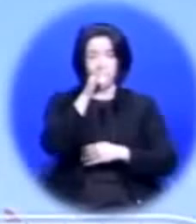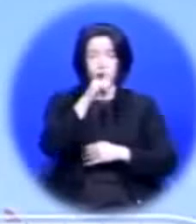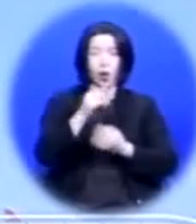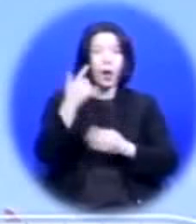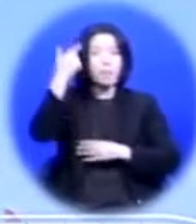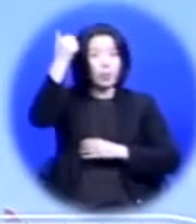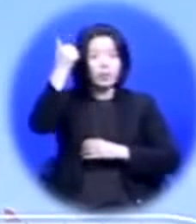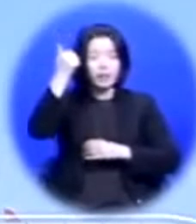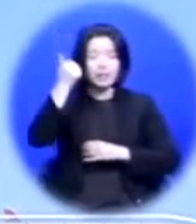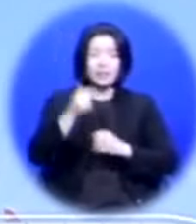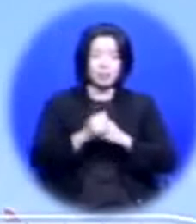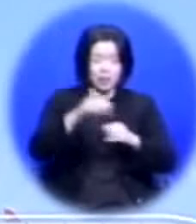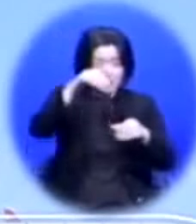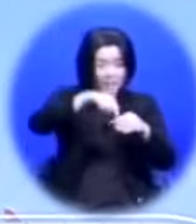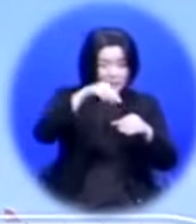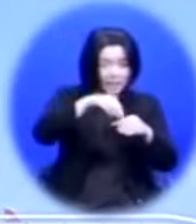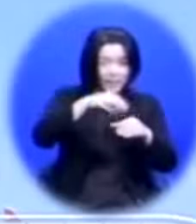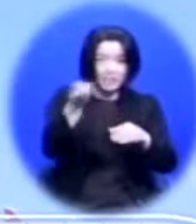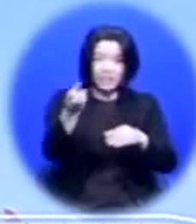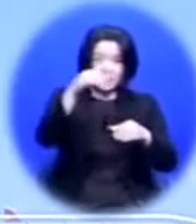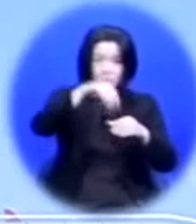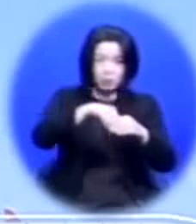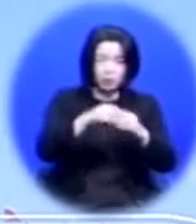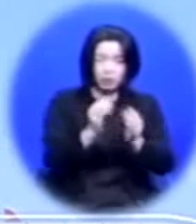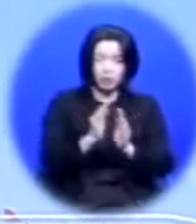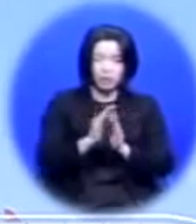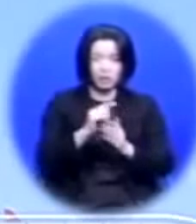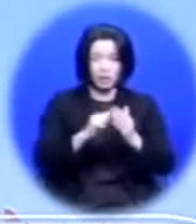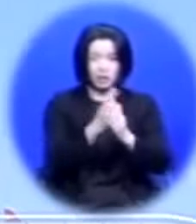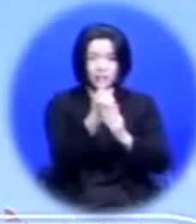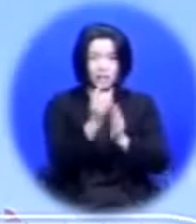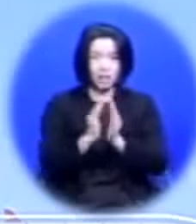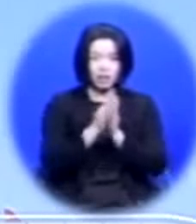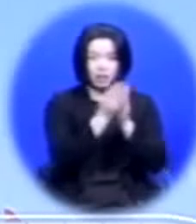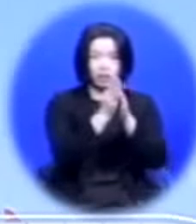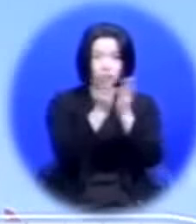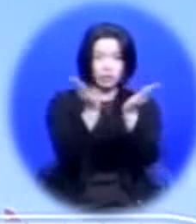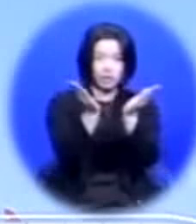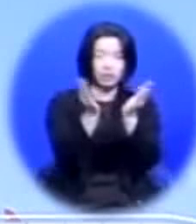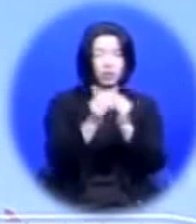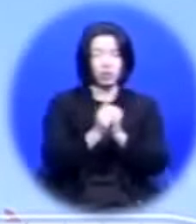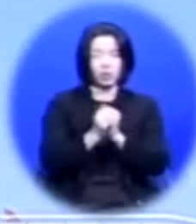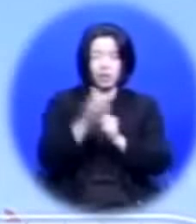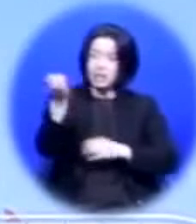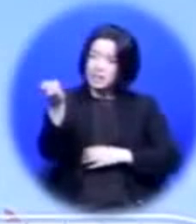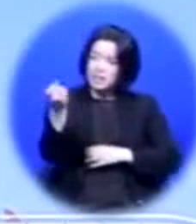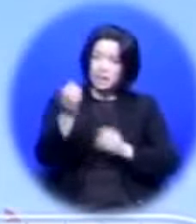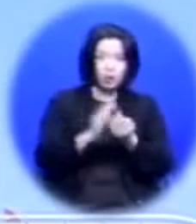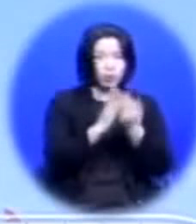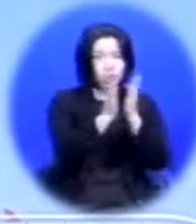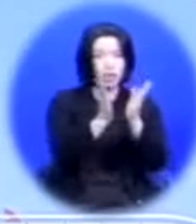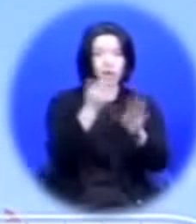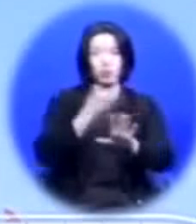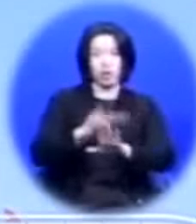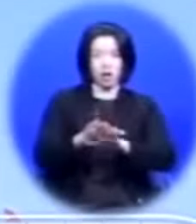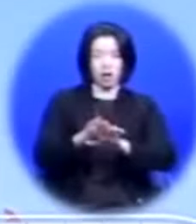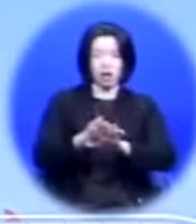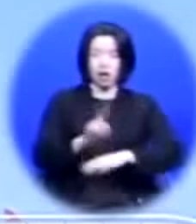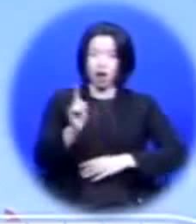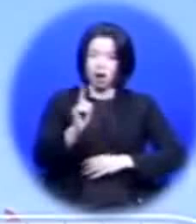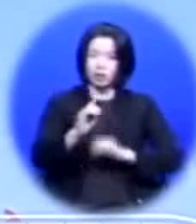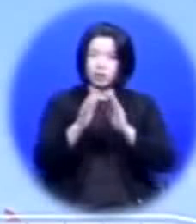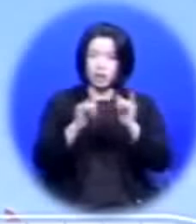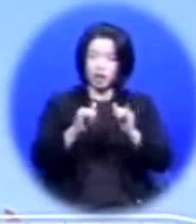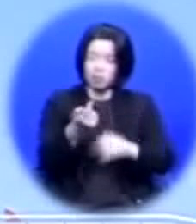보세요 씨를 심었더니이 싹이 났어요 여러분 씨하고이 싹하고 얼마나 다릅니까 어떤 사람은 조그만